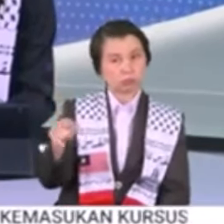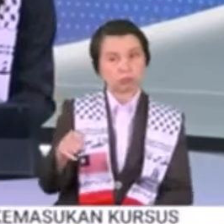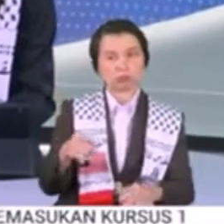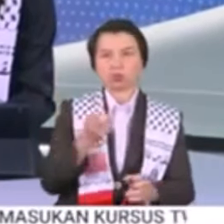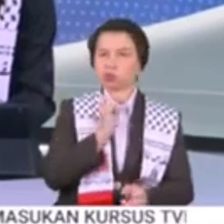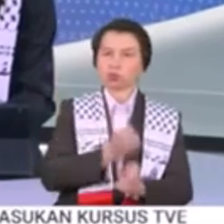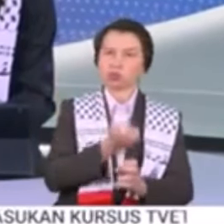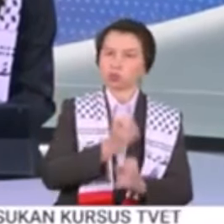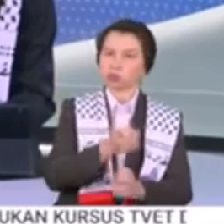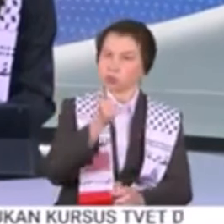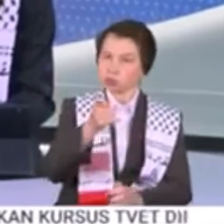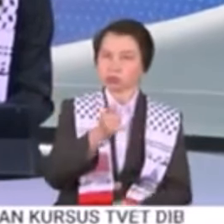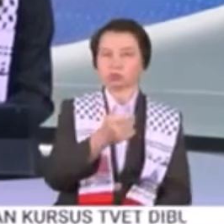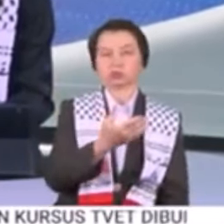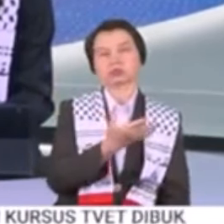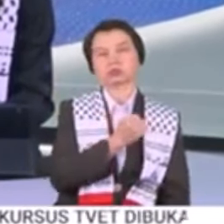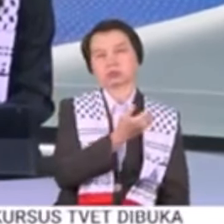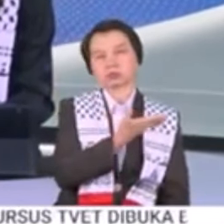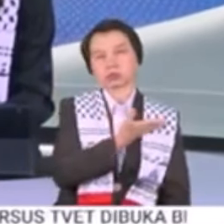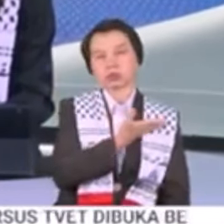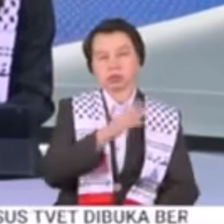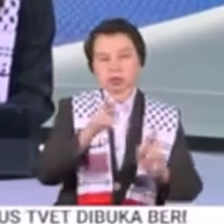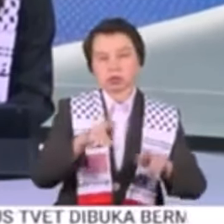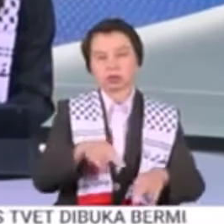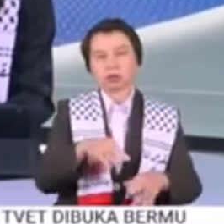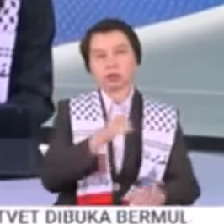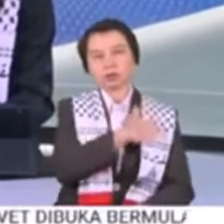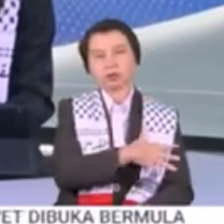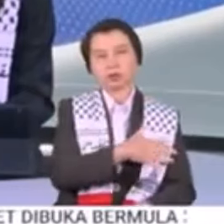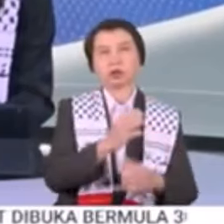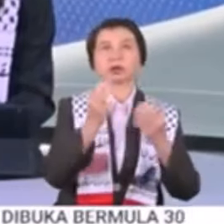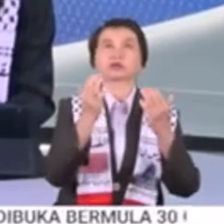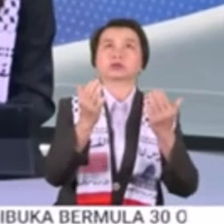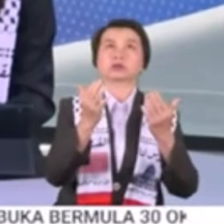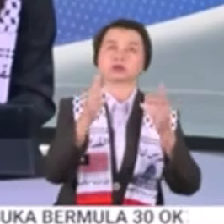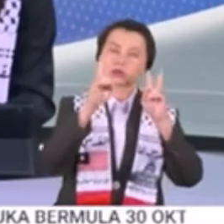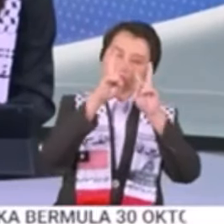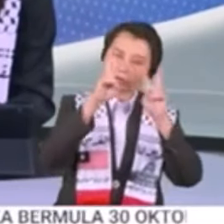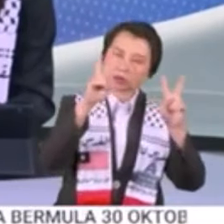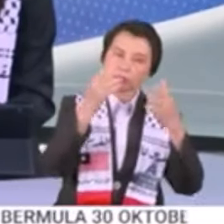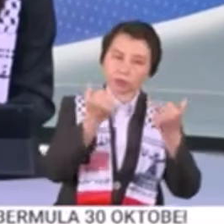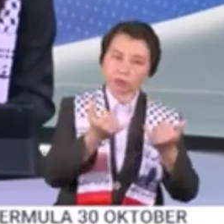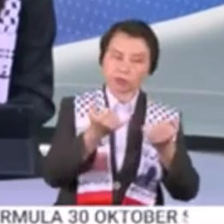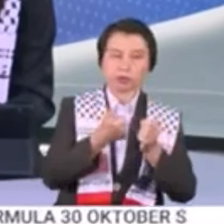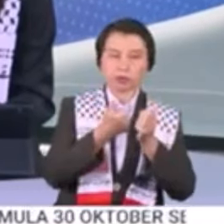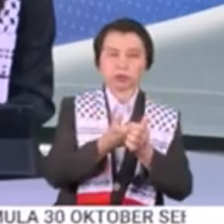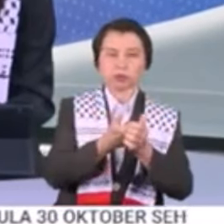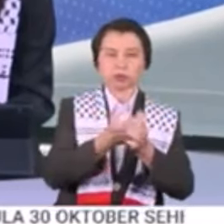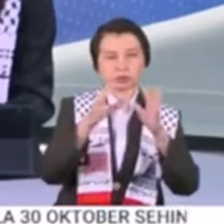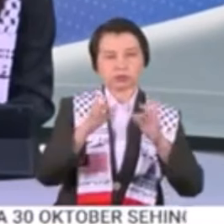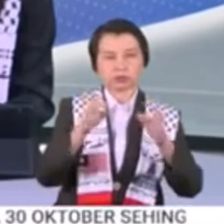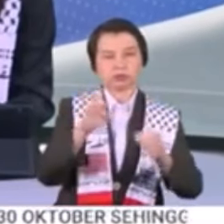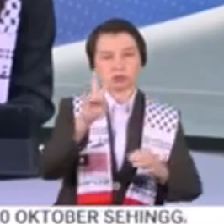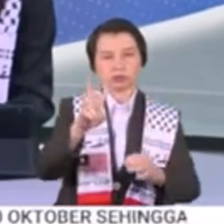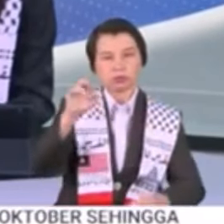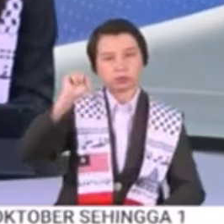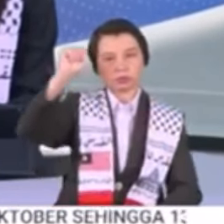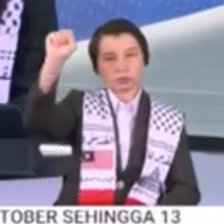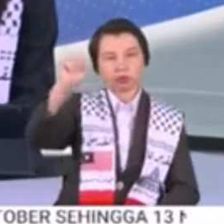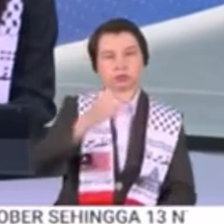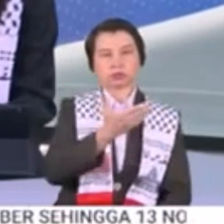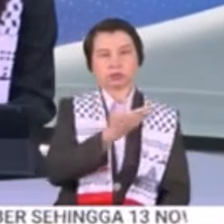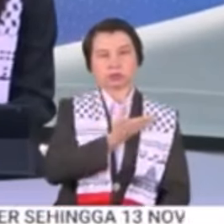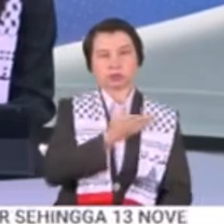menghimpit. Ya, rakyat Palestin terus berdoa keamanan menjadi milik mereka. Kita ikuti siri kedua laporan Merdeka